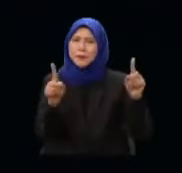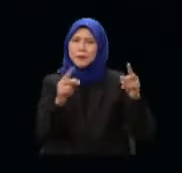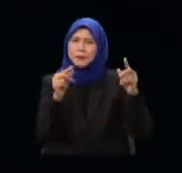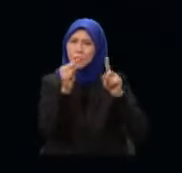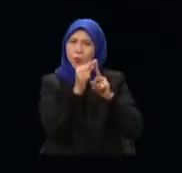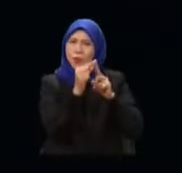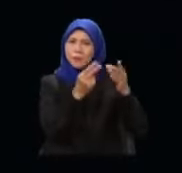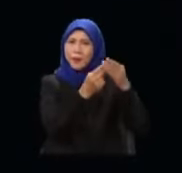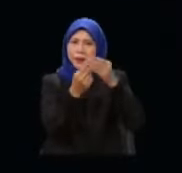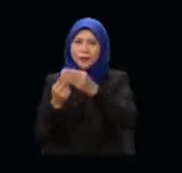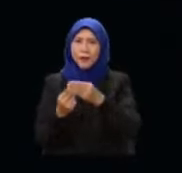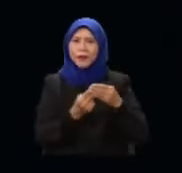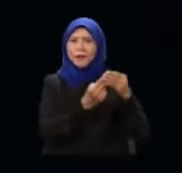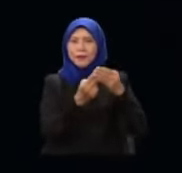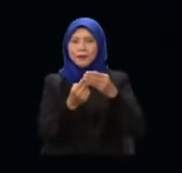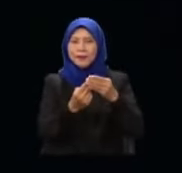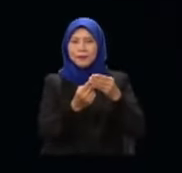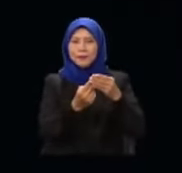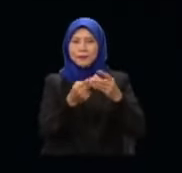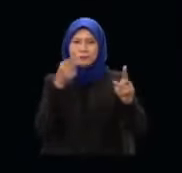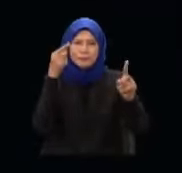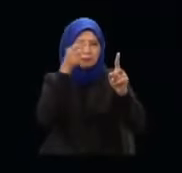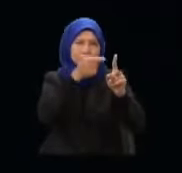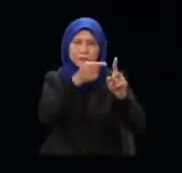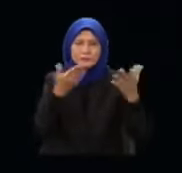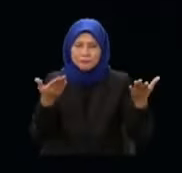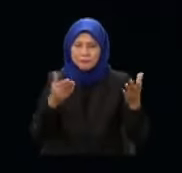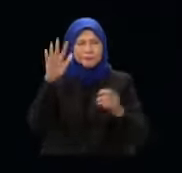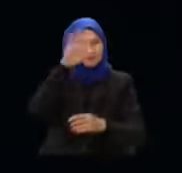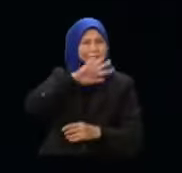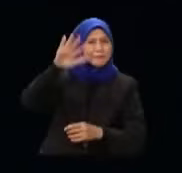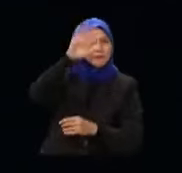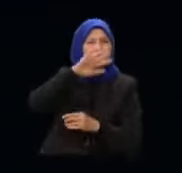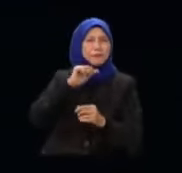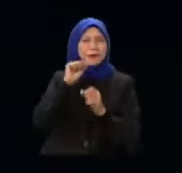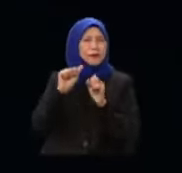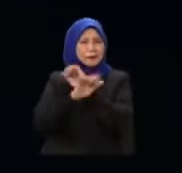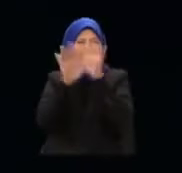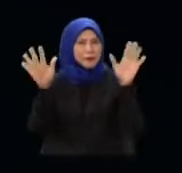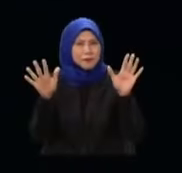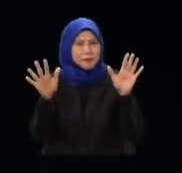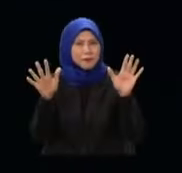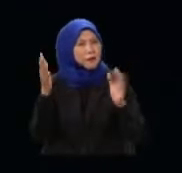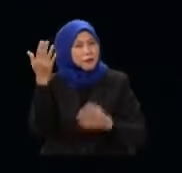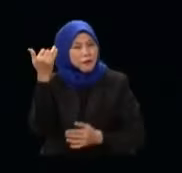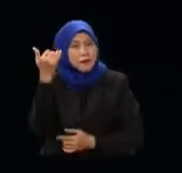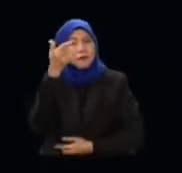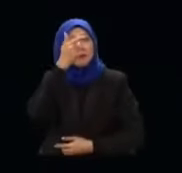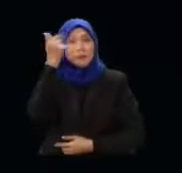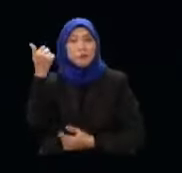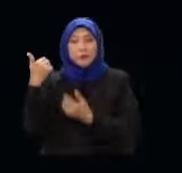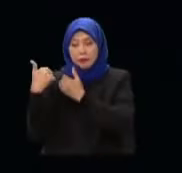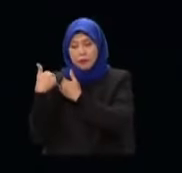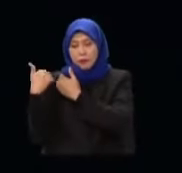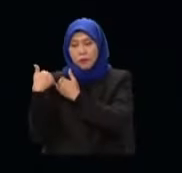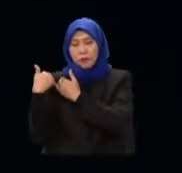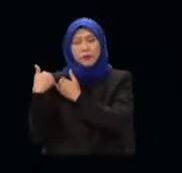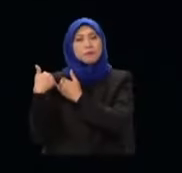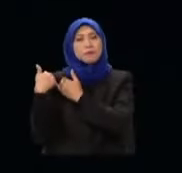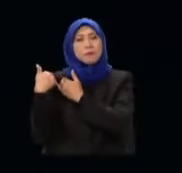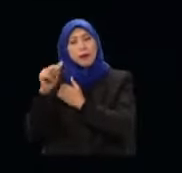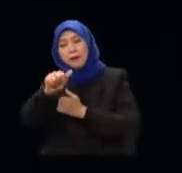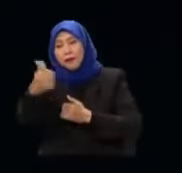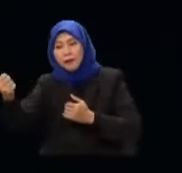itu tidak diletakkan sebagai jelas atau nama folio ekaning AD tanggungjawab dan